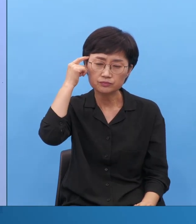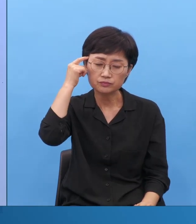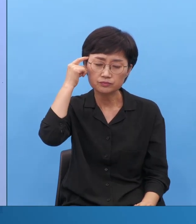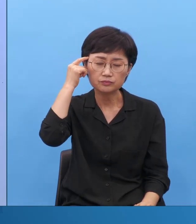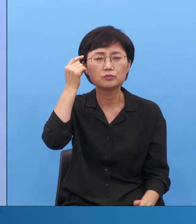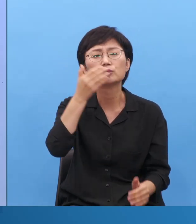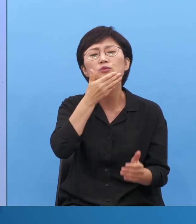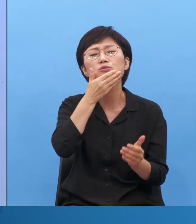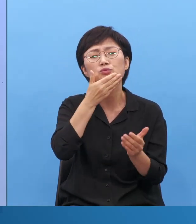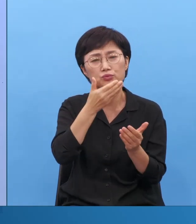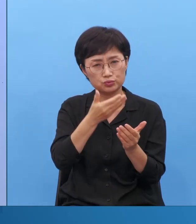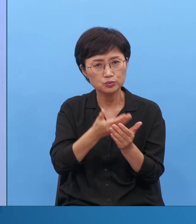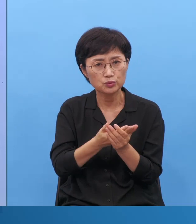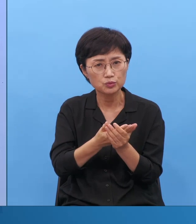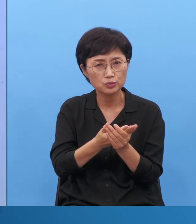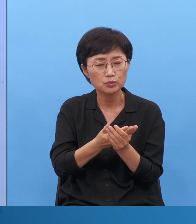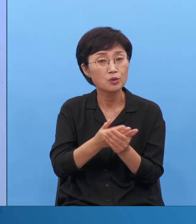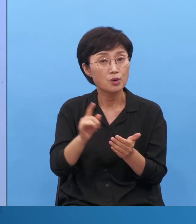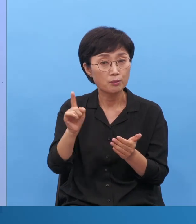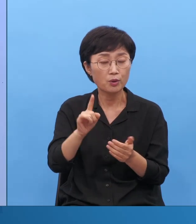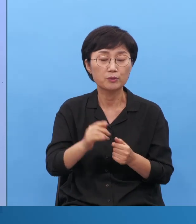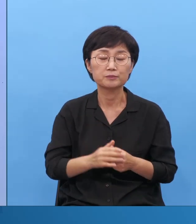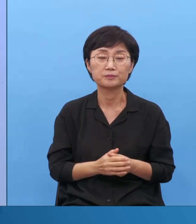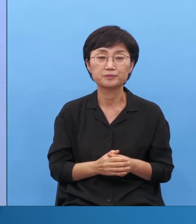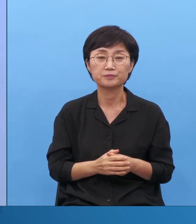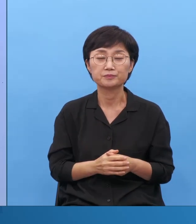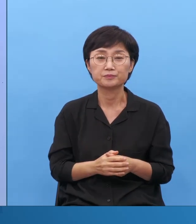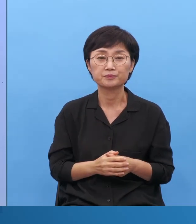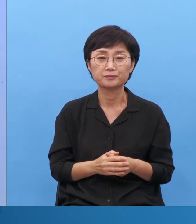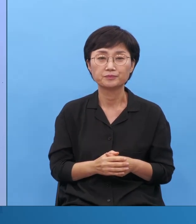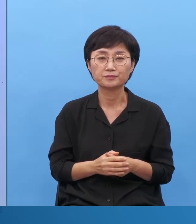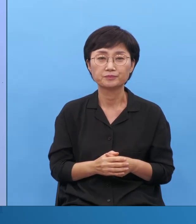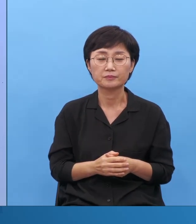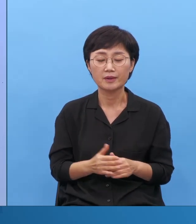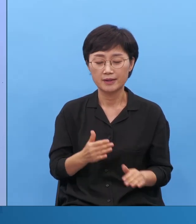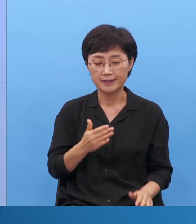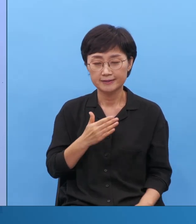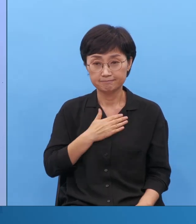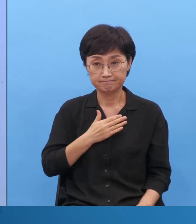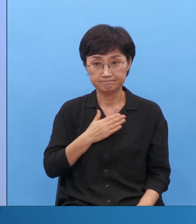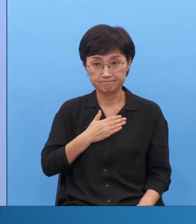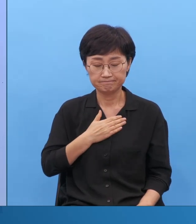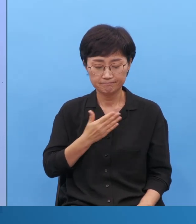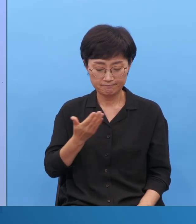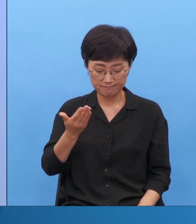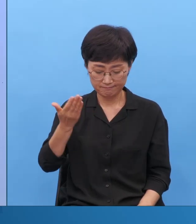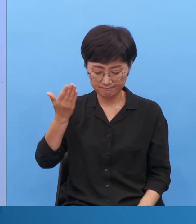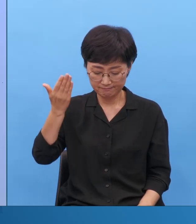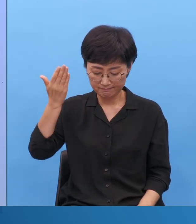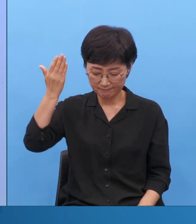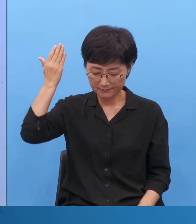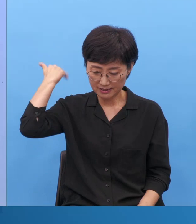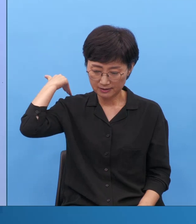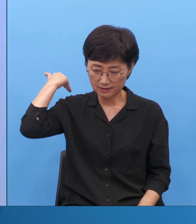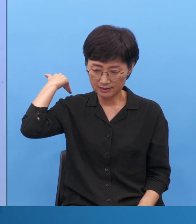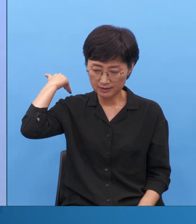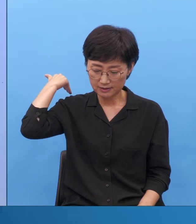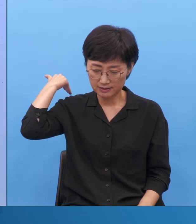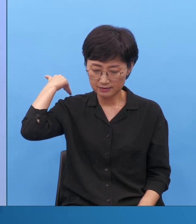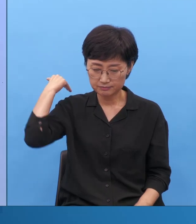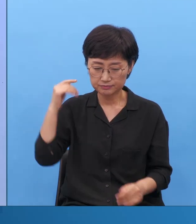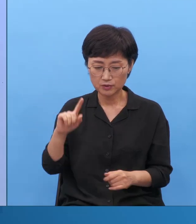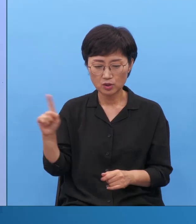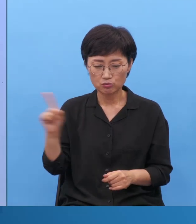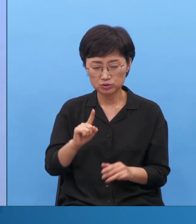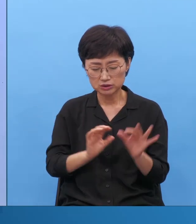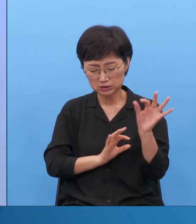today's sermons, may you have an important time throughout this week. 옛날에 제가 이 사고로요 큰